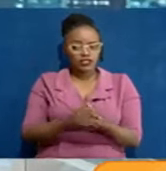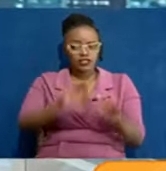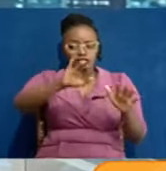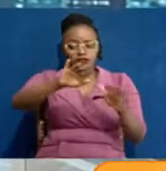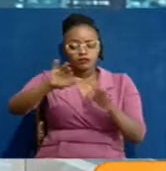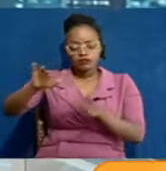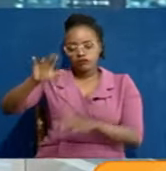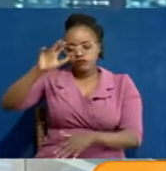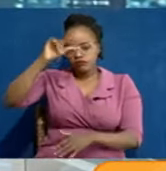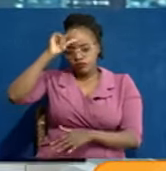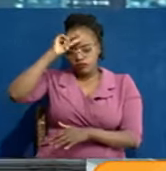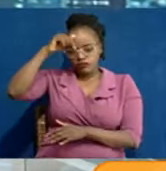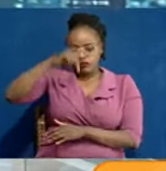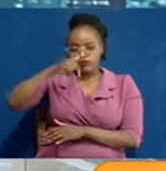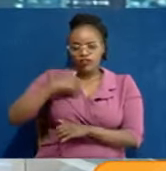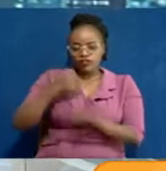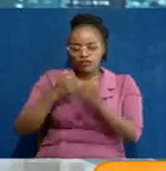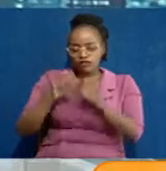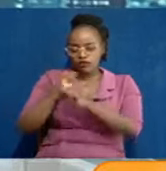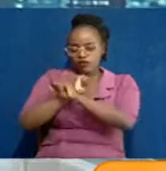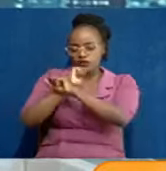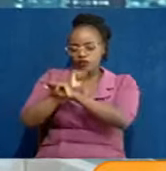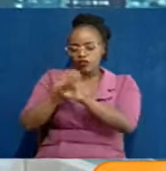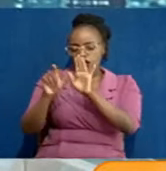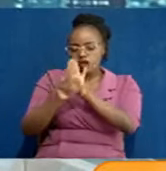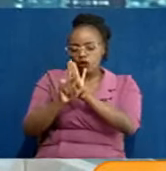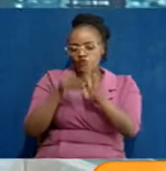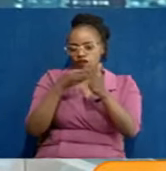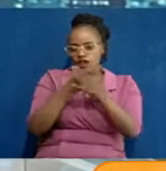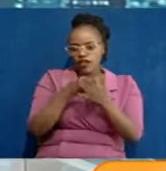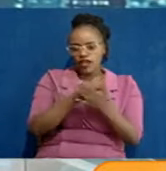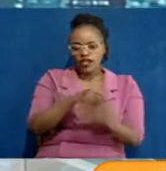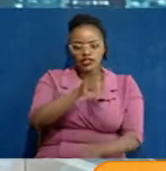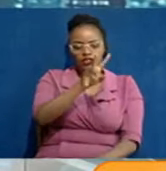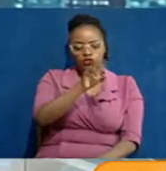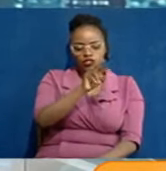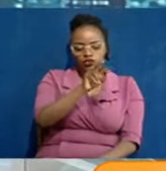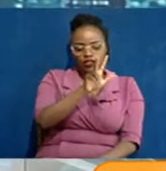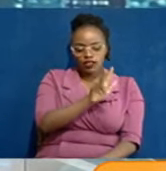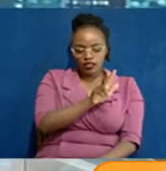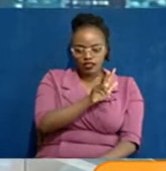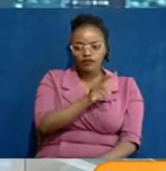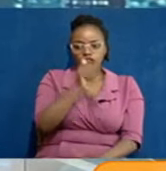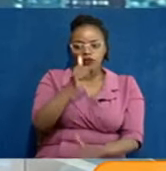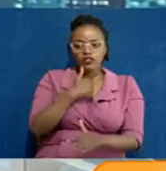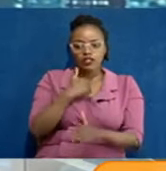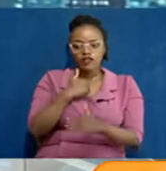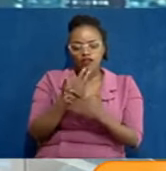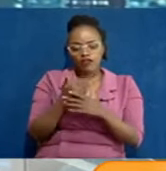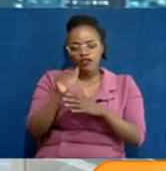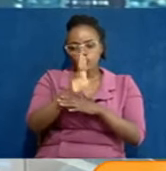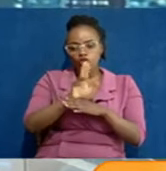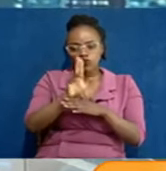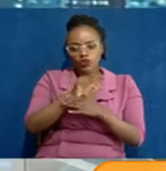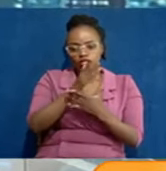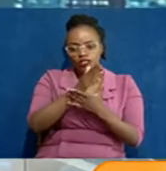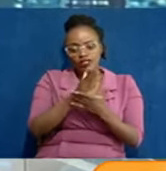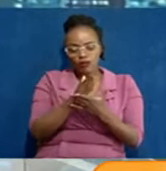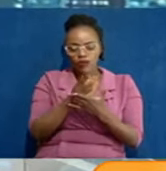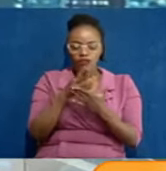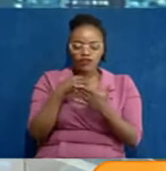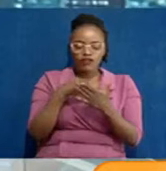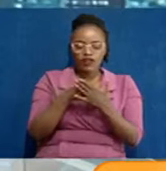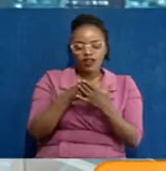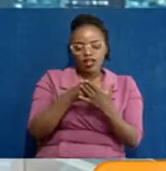Na serikali hii leo ilijikakamua kutetea sheria ya fedha ya mwaka 2023 iliyolazimu kutumia baada ya mswada wa fedha wa